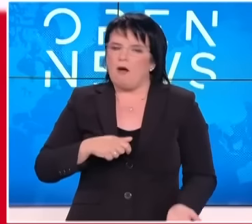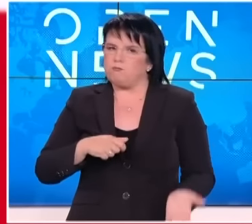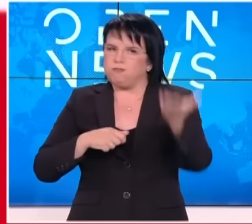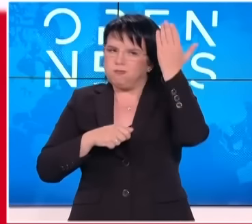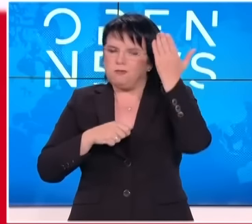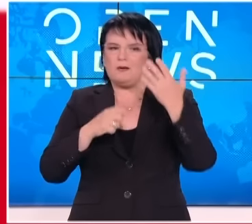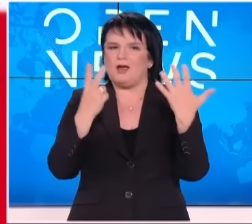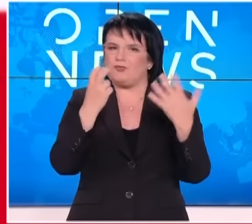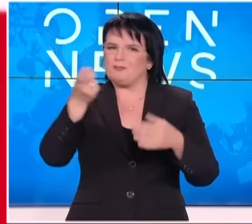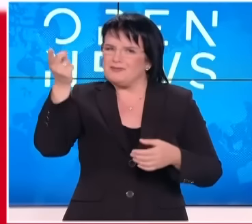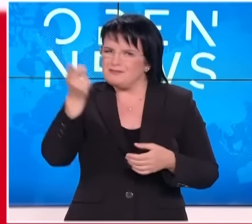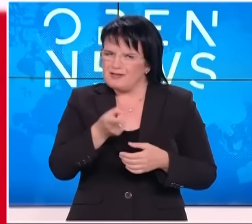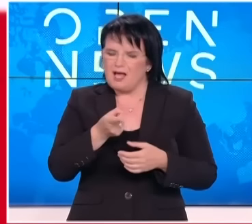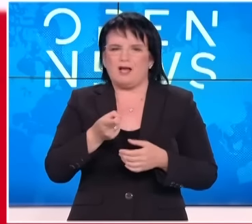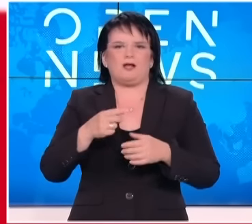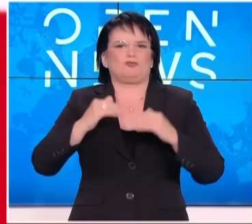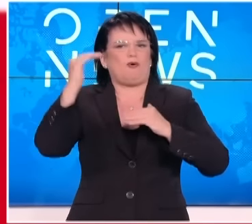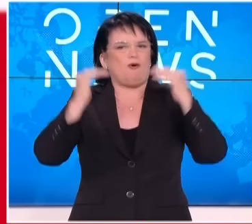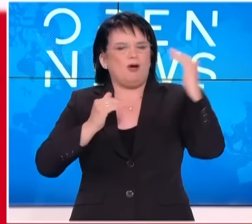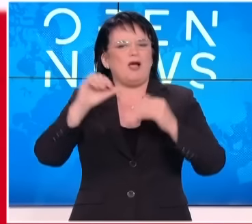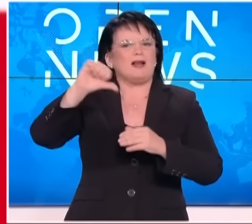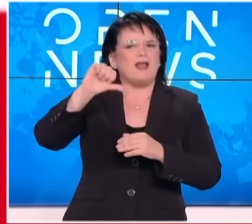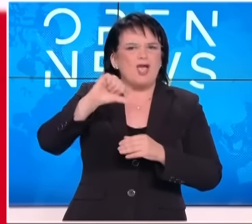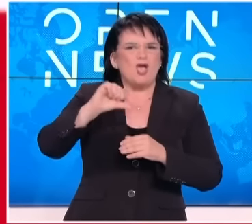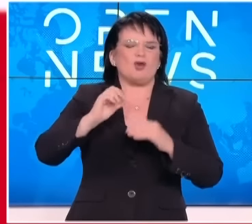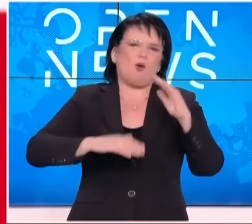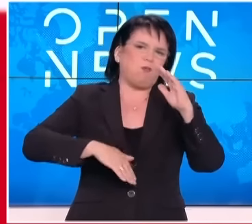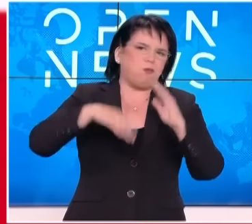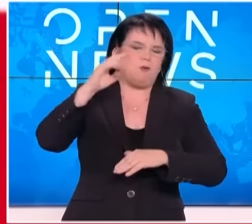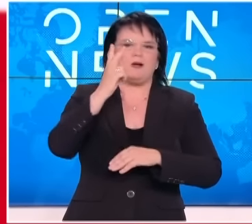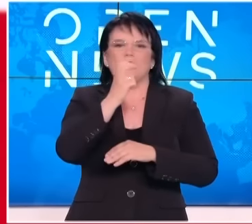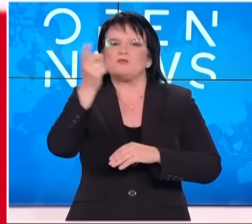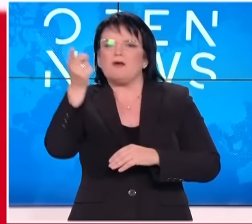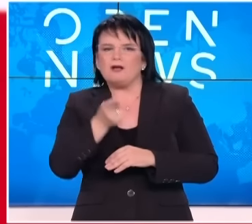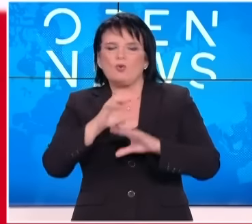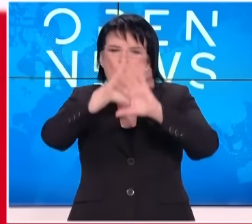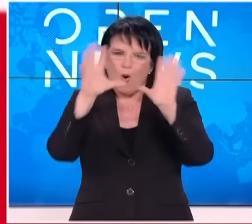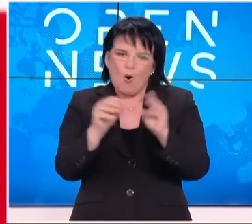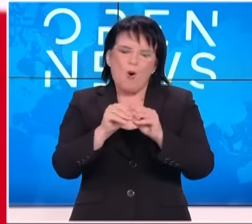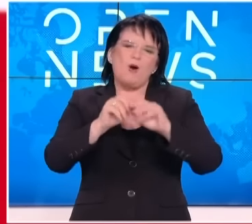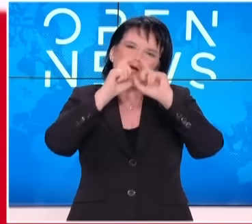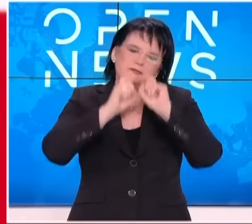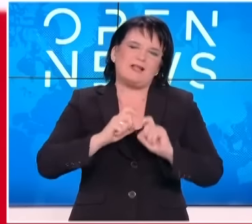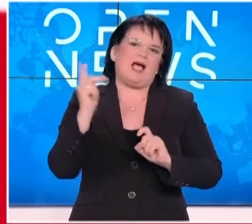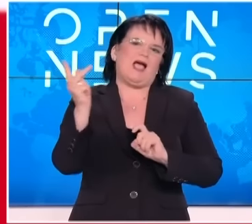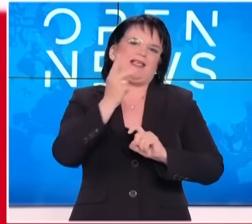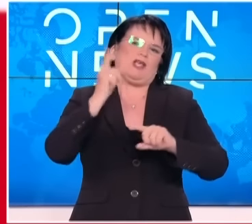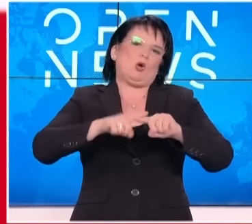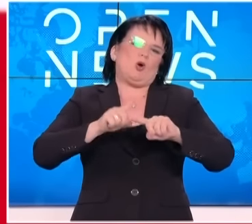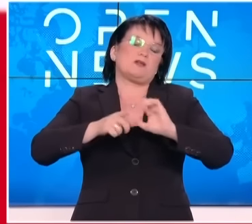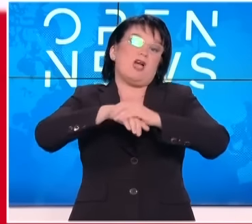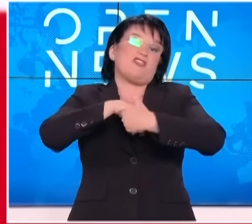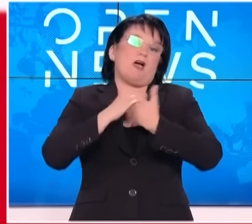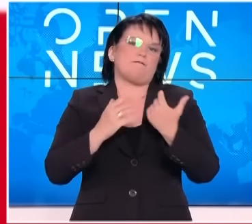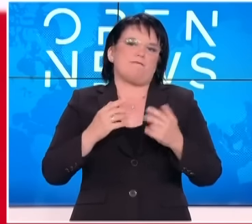70% πάλι με τις ανατιμήσεις το νερό που θα εκτοξευθεί σστο 20% αυτά είναι που απασχολούν την ελληνική κοινωνία και